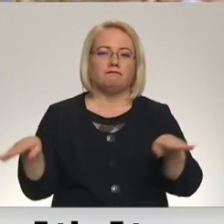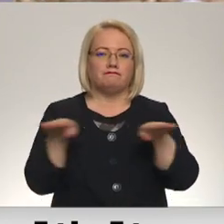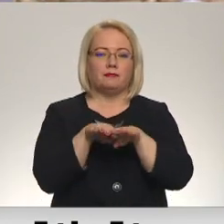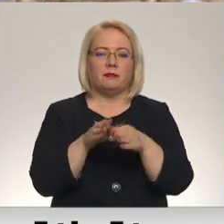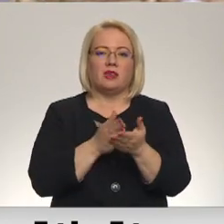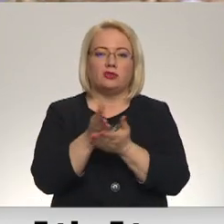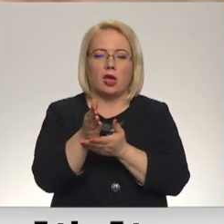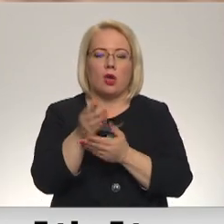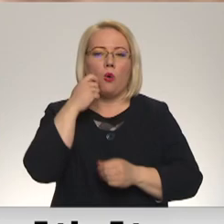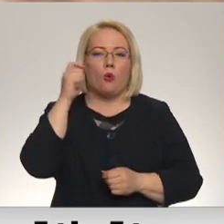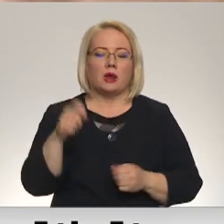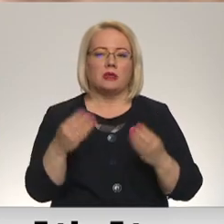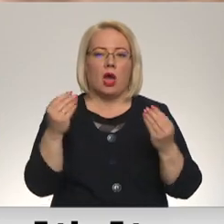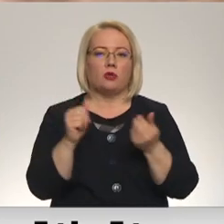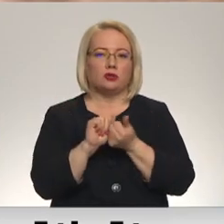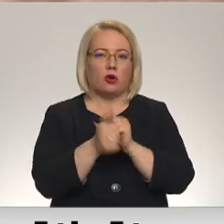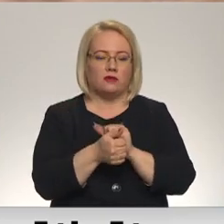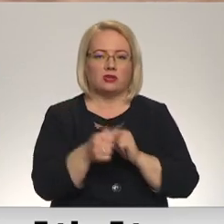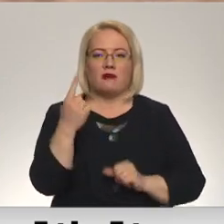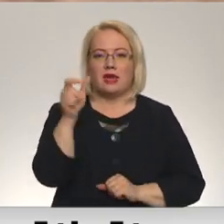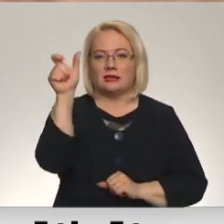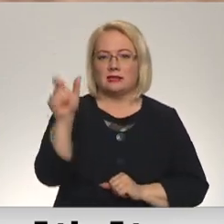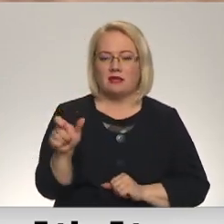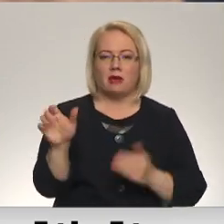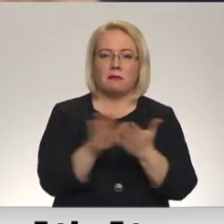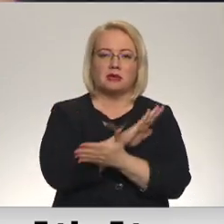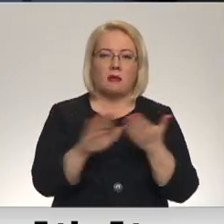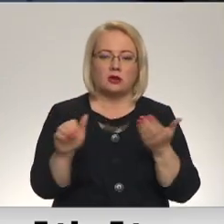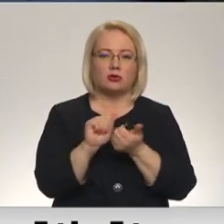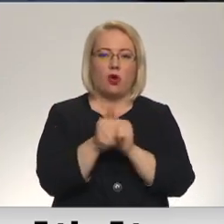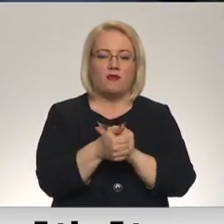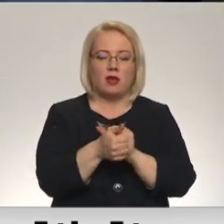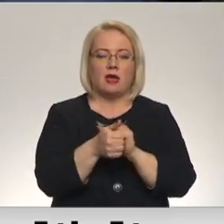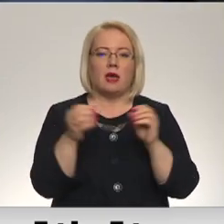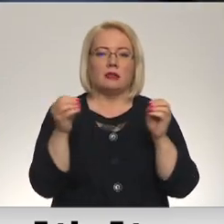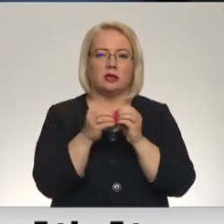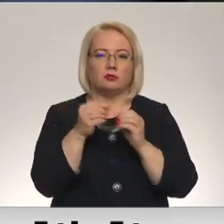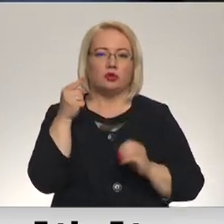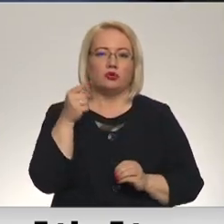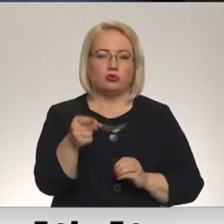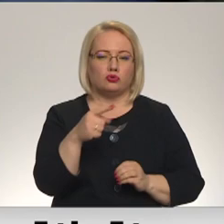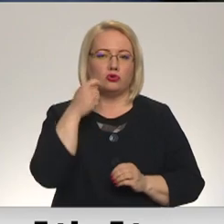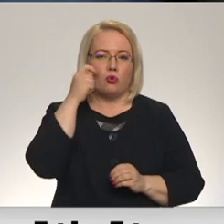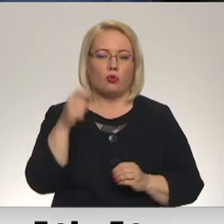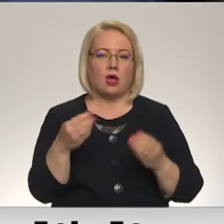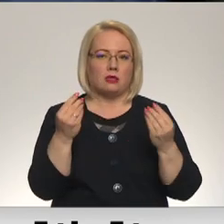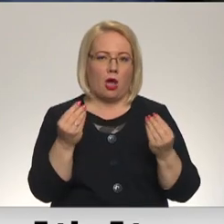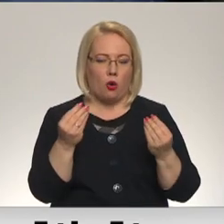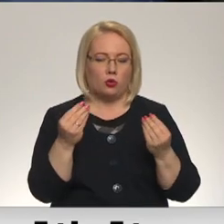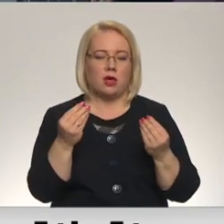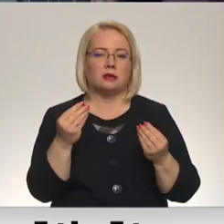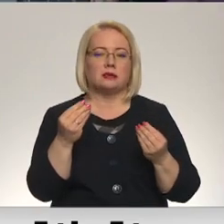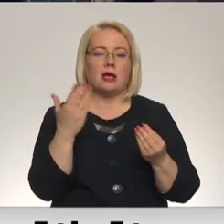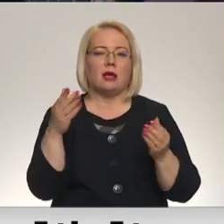grivnu konvertēšanai. Tā paredz, ka viena persona bez maksas var konvertēt ne vairāk kā 10 000 grivnu uzņēmējas dalību valsts